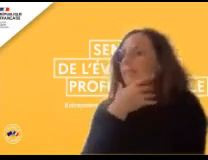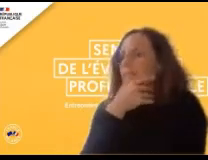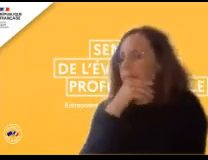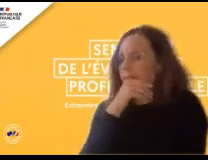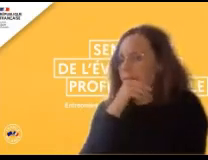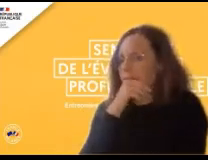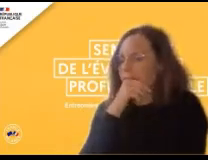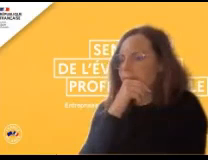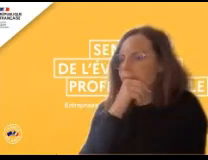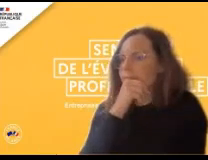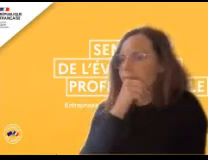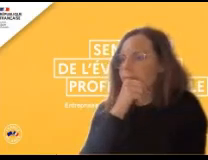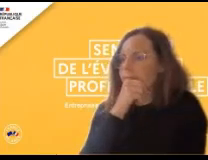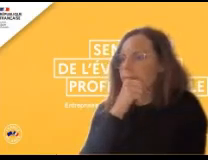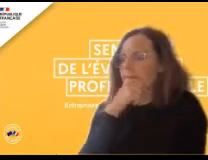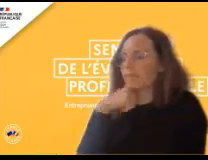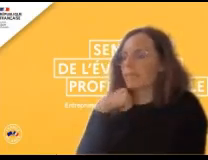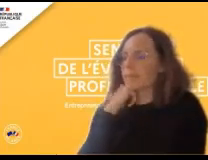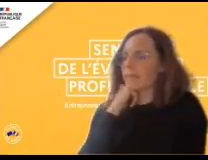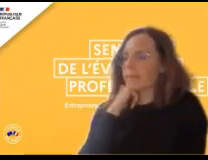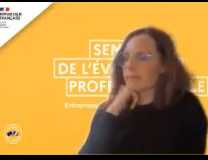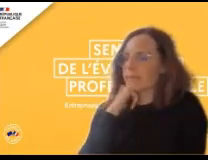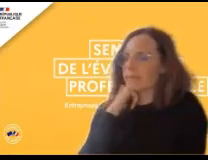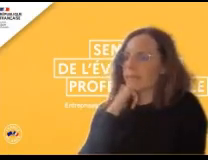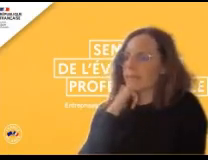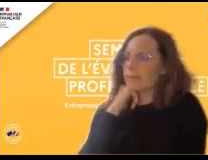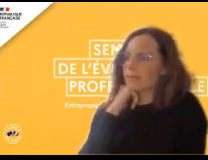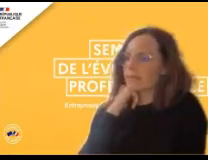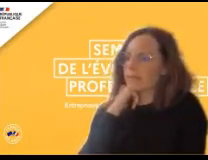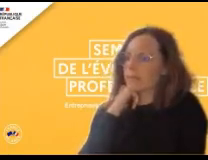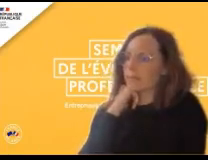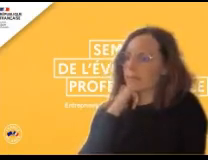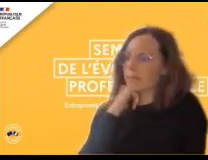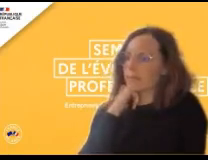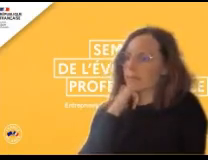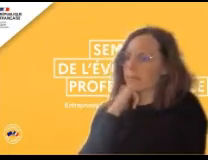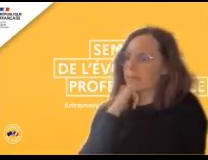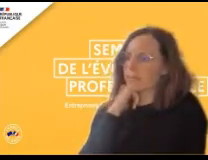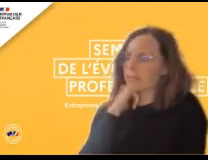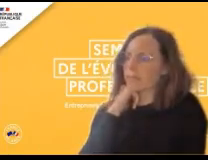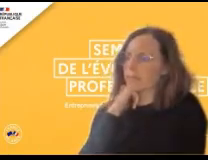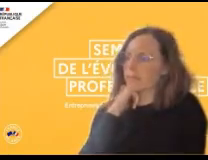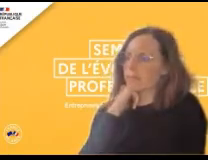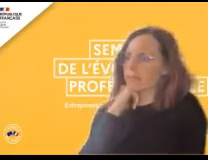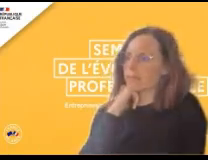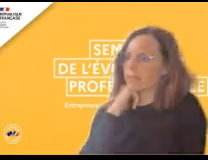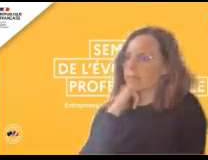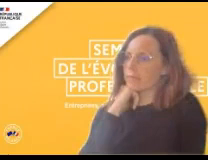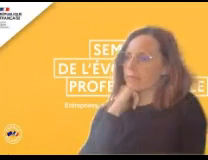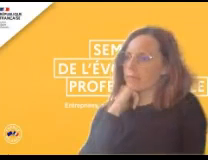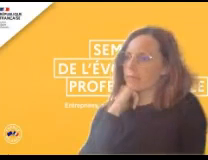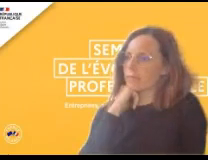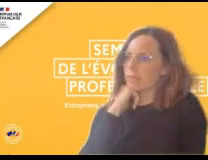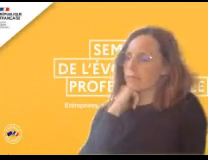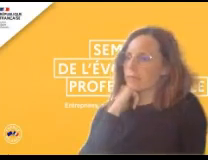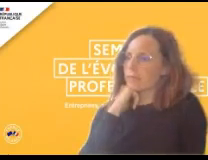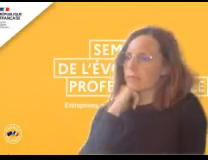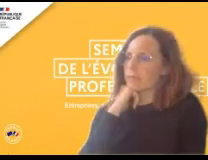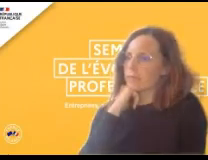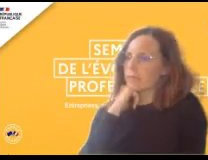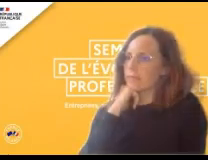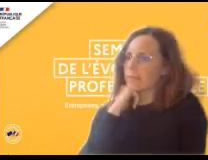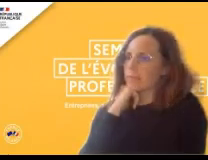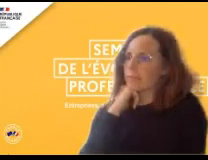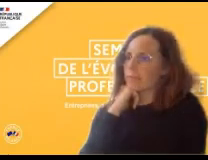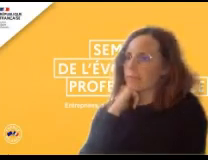les bénéficiaires à s'entourer justement du regard extérieur et éclairé d'un CEP parce